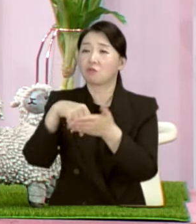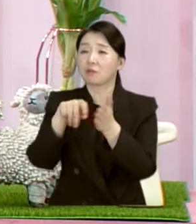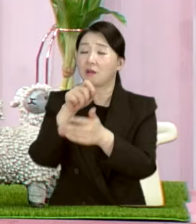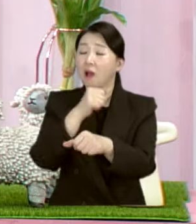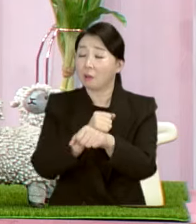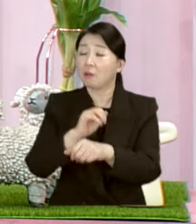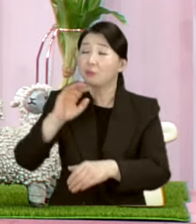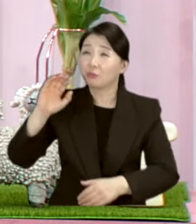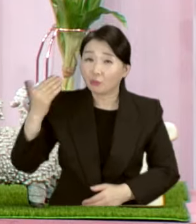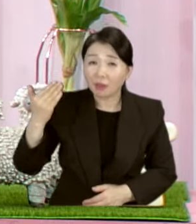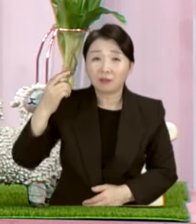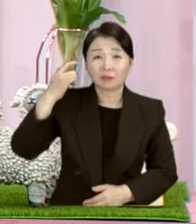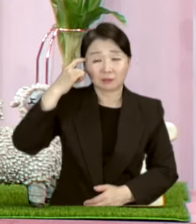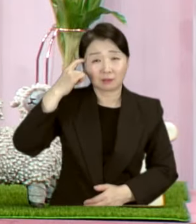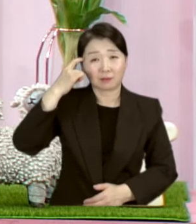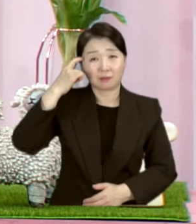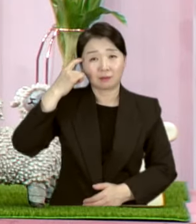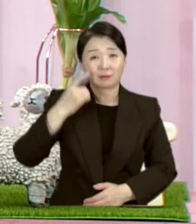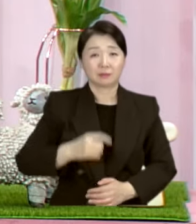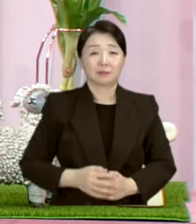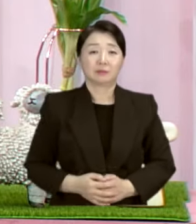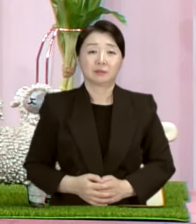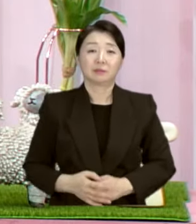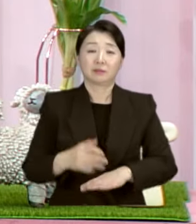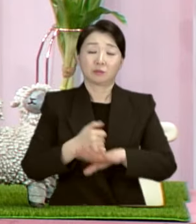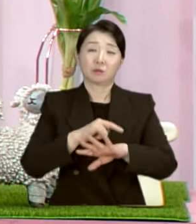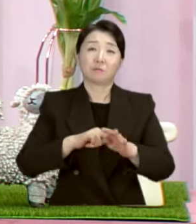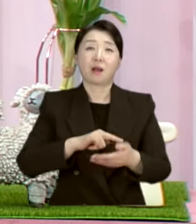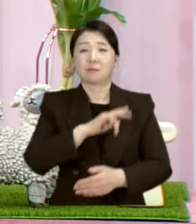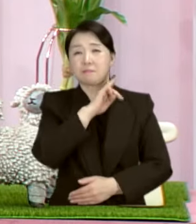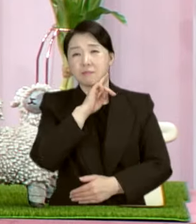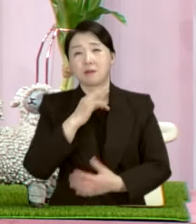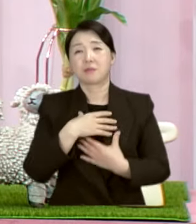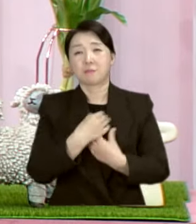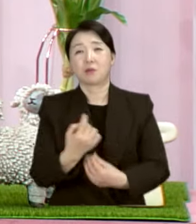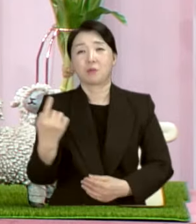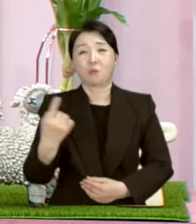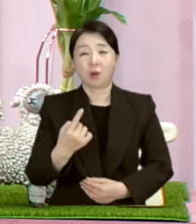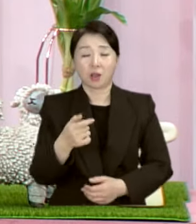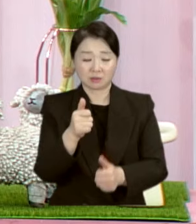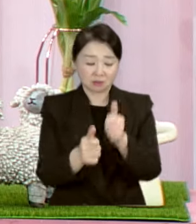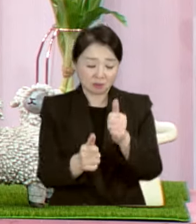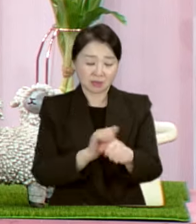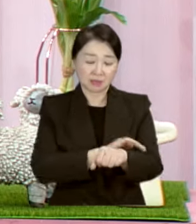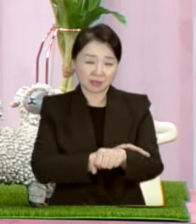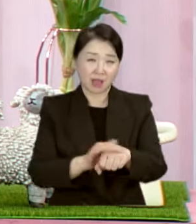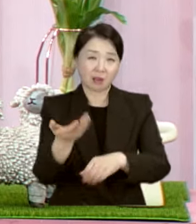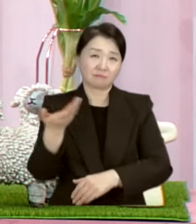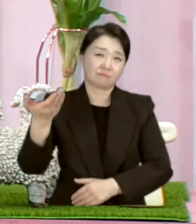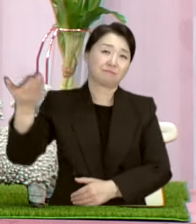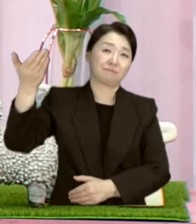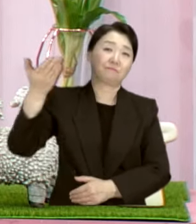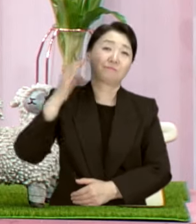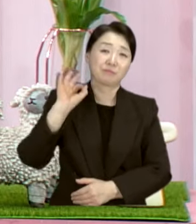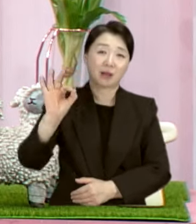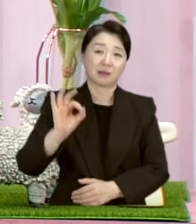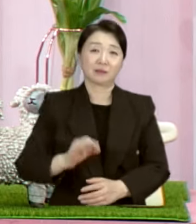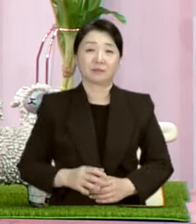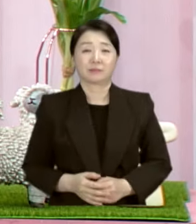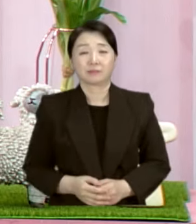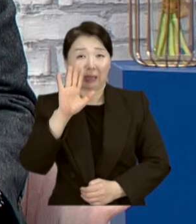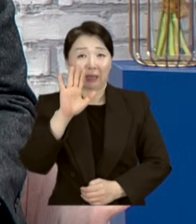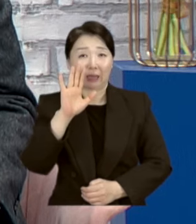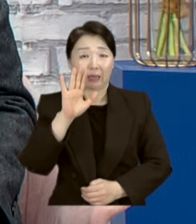영광을 위해서 하면 된다. 예. 나는 이 마음을 가지니까 정말 마음이 편해지면서 경기력도 계속해서 올라가는 것을 너무나도